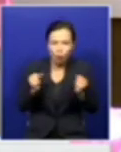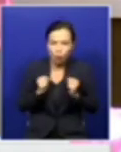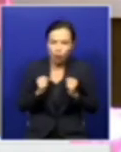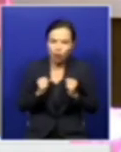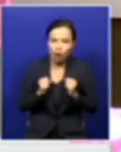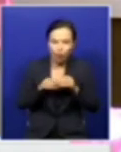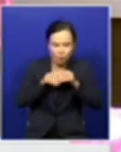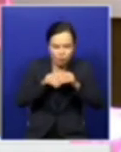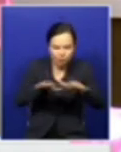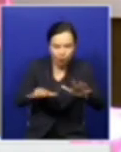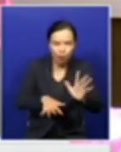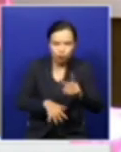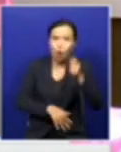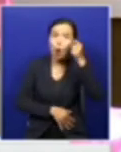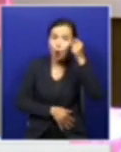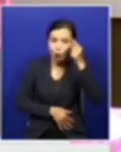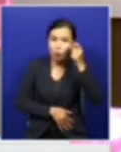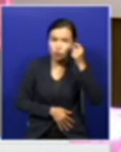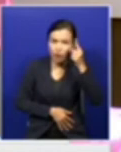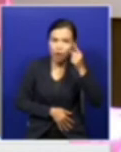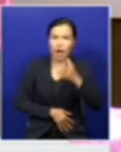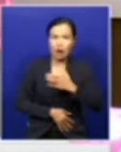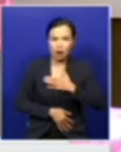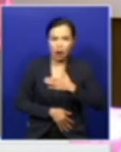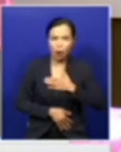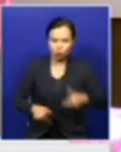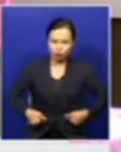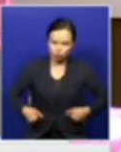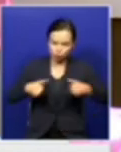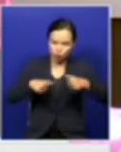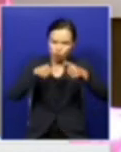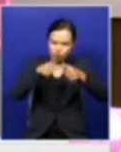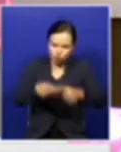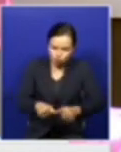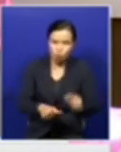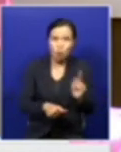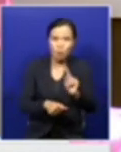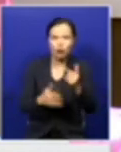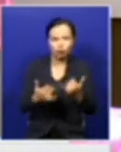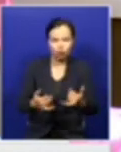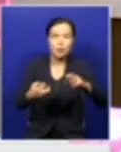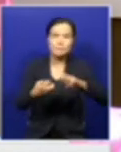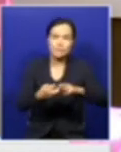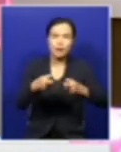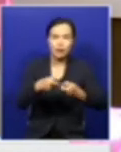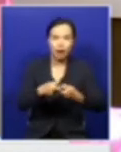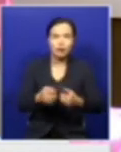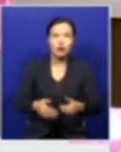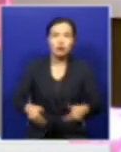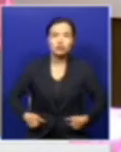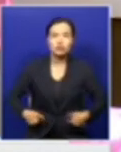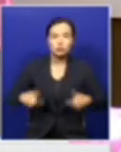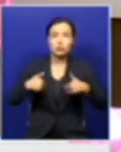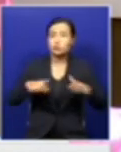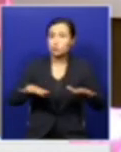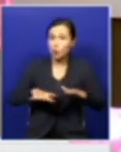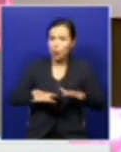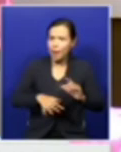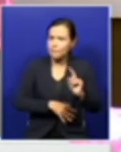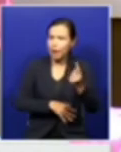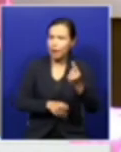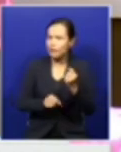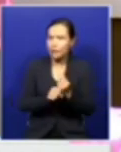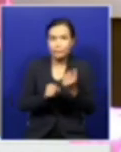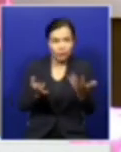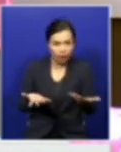าดต้องให้เขาเข้าใจด้วยว่าเราจะอยู่กับมันอย่างไรในภาวะเช่นนี้ New Norm จะทำอย่างไรให้เขาเข้า